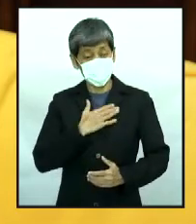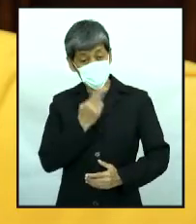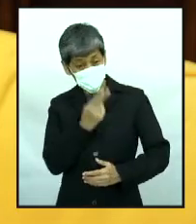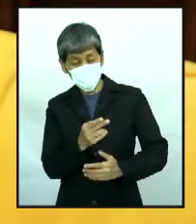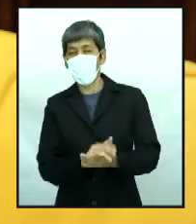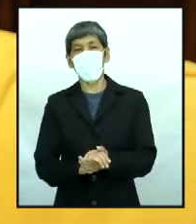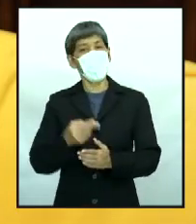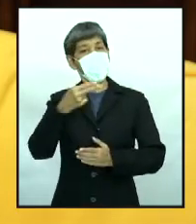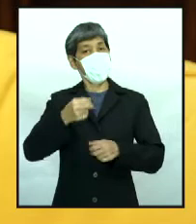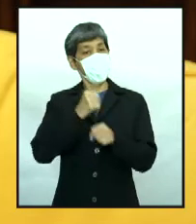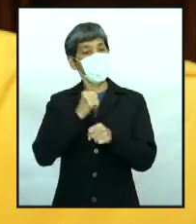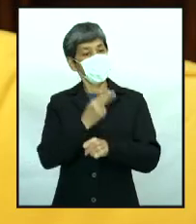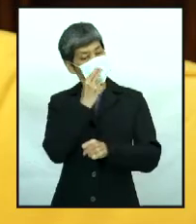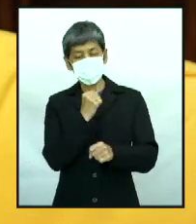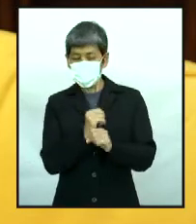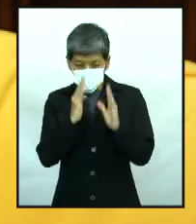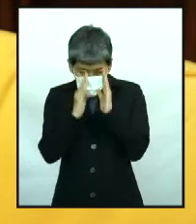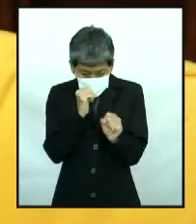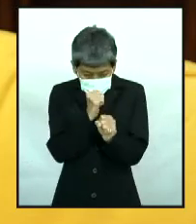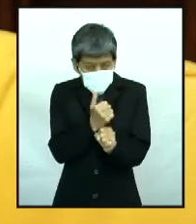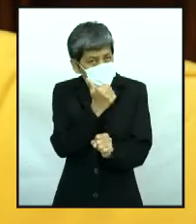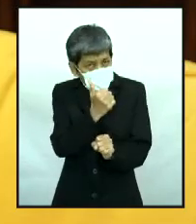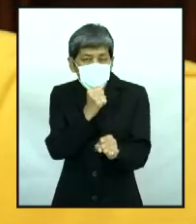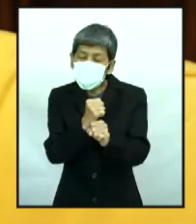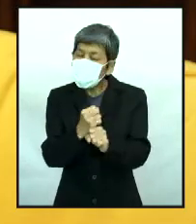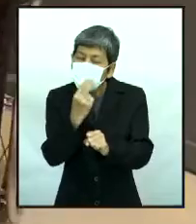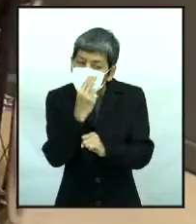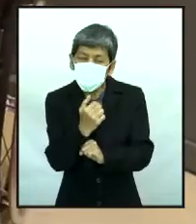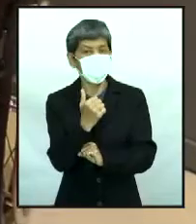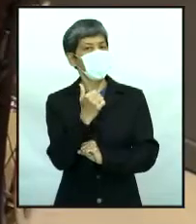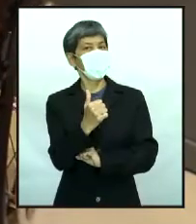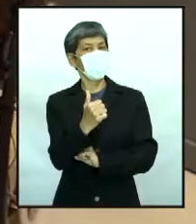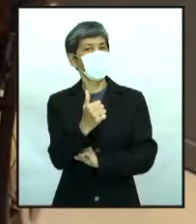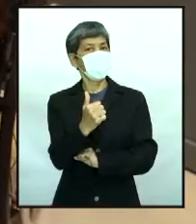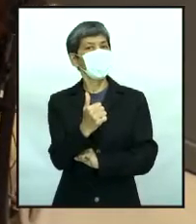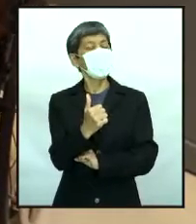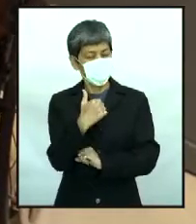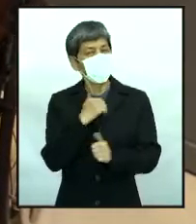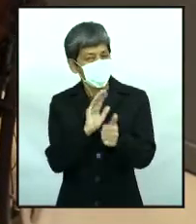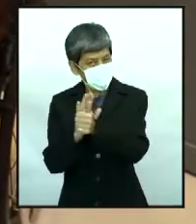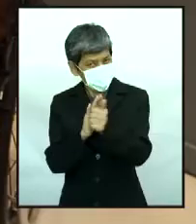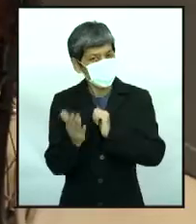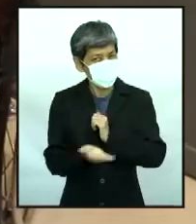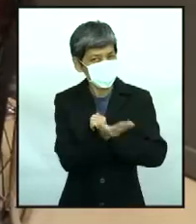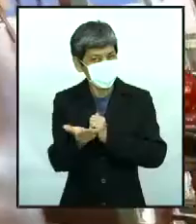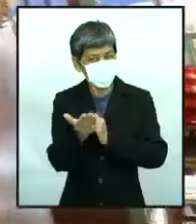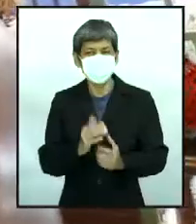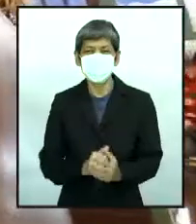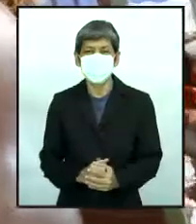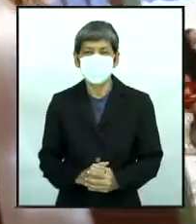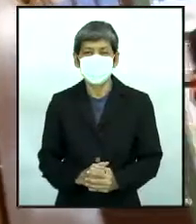ำเนี่ยเขาก็จะตั้งใจมากๆทำให้ดีที่สุดเป็นกำลังใจให้ทุกท่านค่ะ